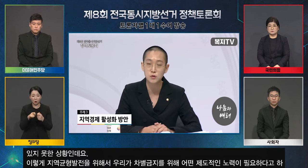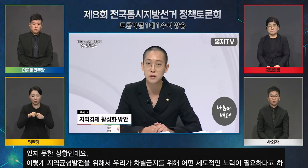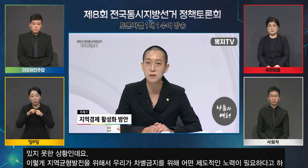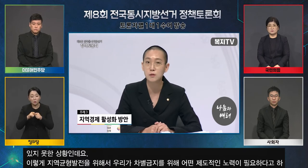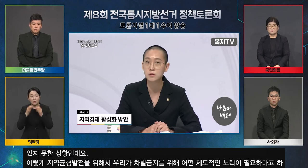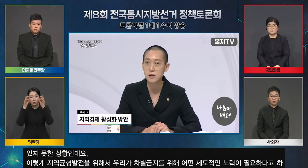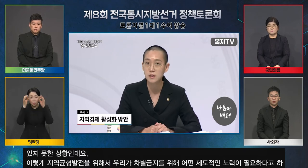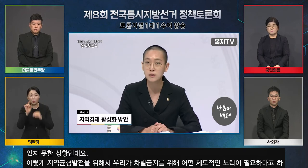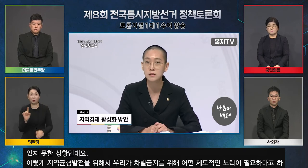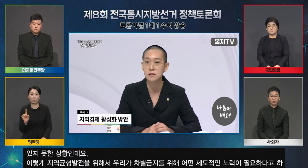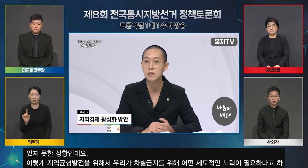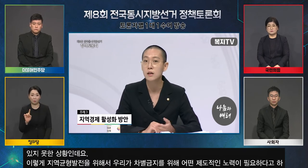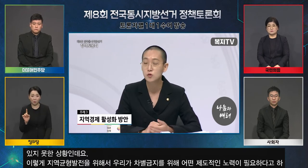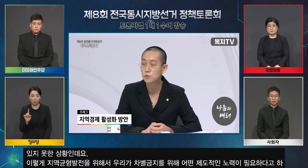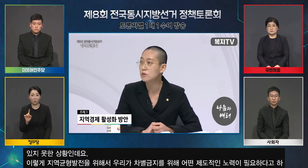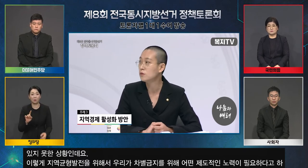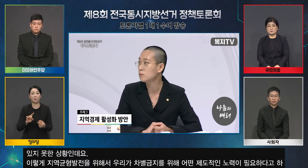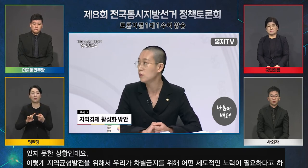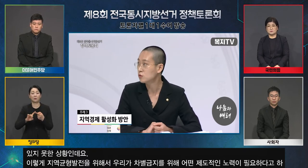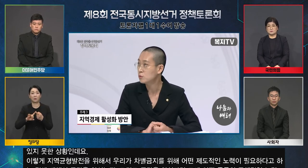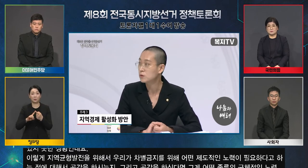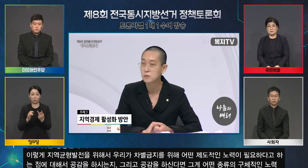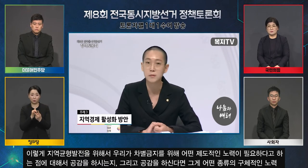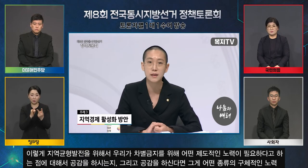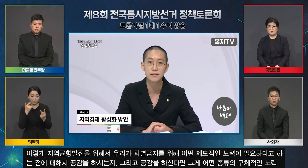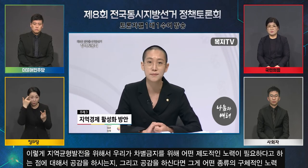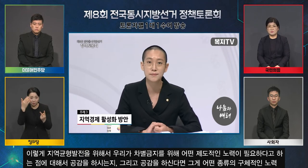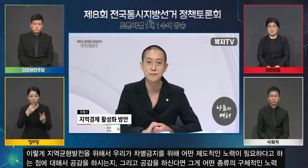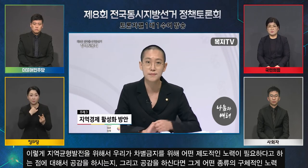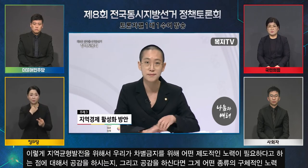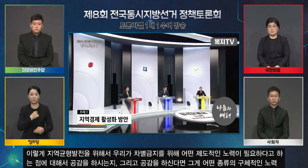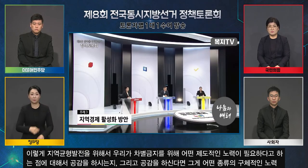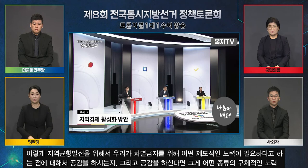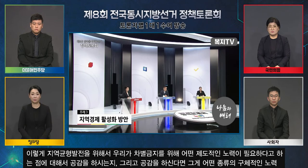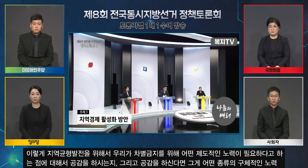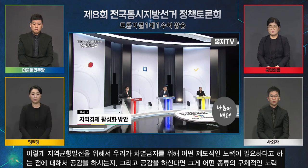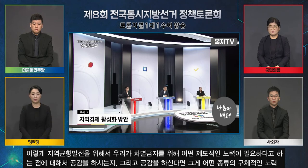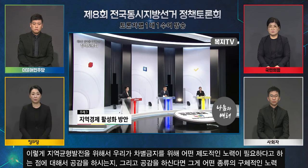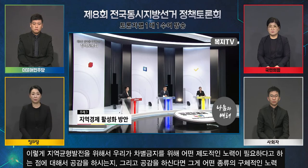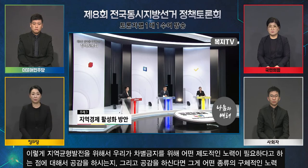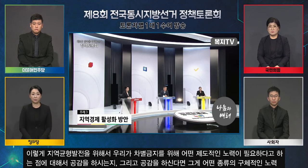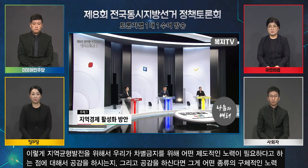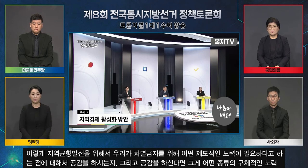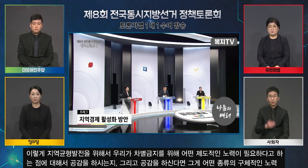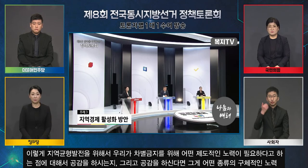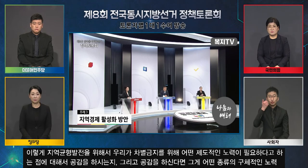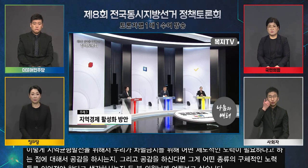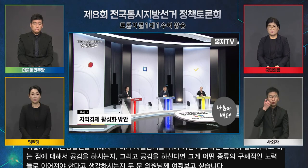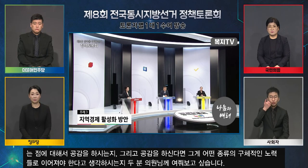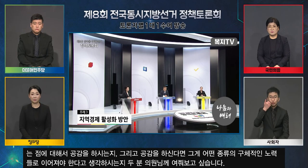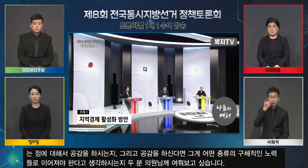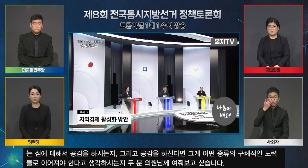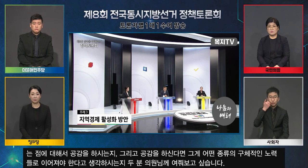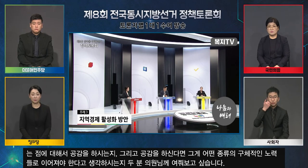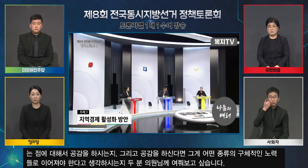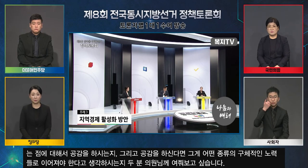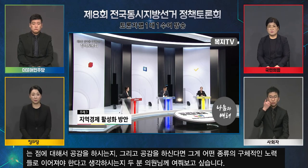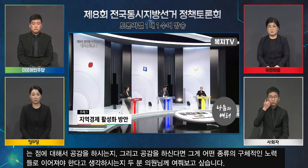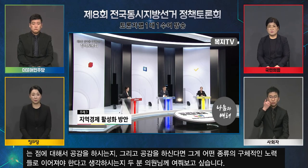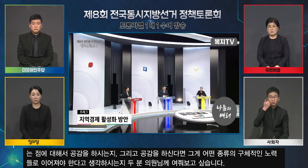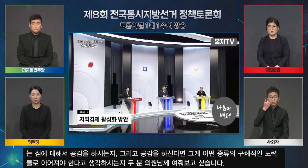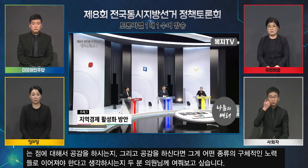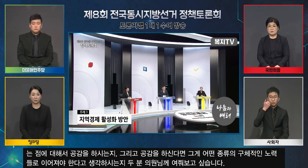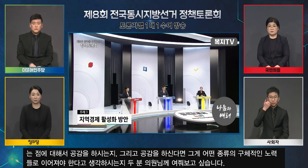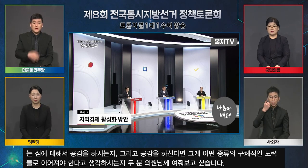노력들로 이어져야 된다고 생각하시는지 두 분 의원님께 여쭤보고 싶습니다. 네, 어느 분 발언하시겠습니까? 제가